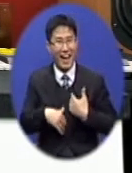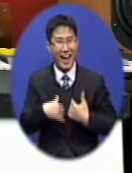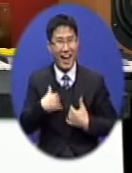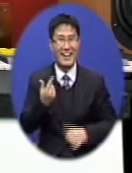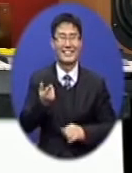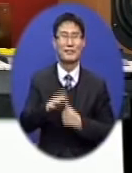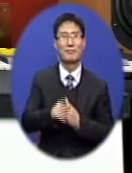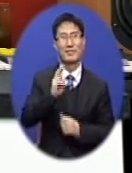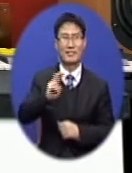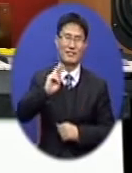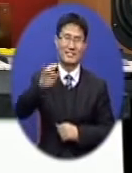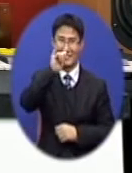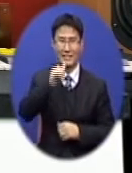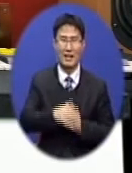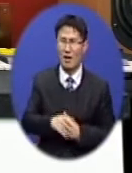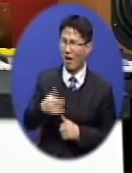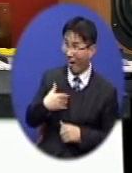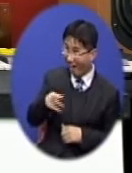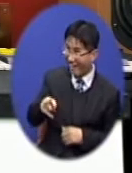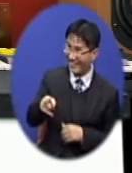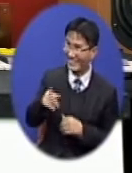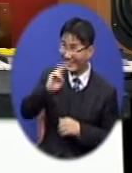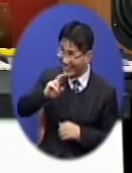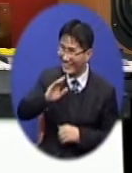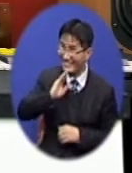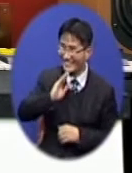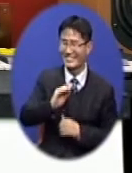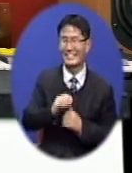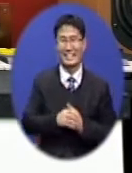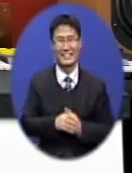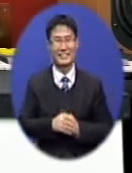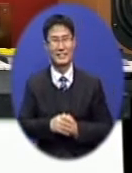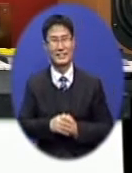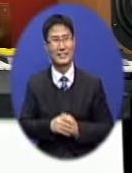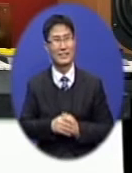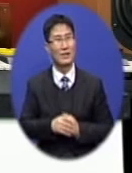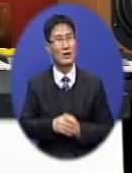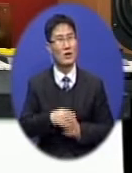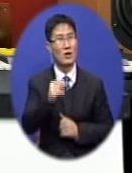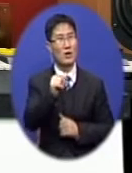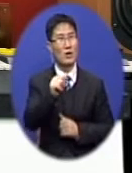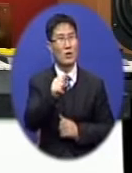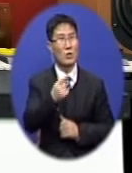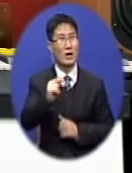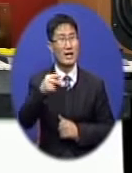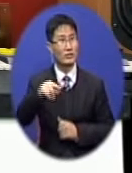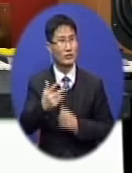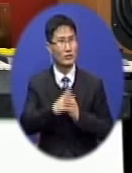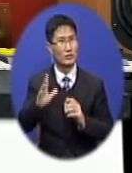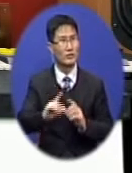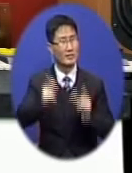반갑습니다. 이렇게 부르는 거예요. 아, 예. 자, 우리 어머니 화순 날씨가 오늘